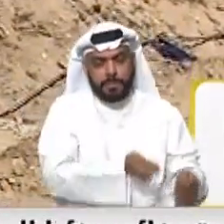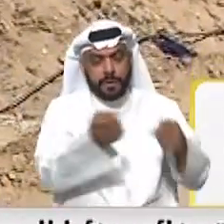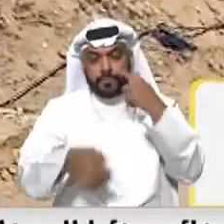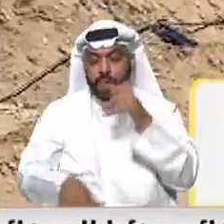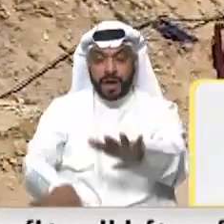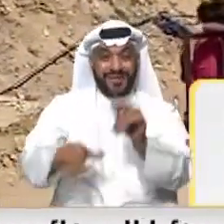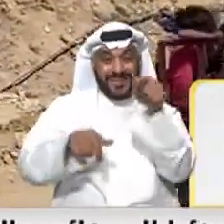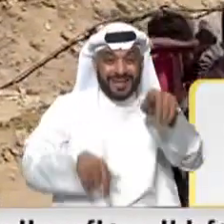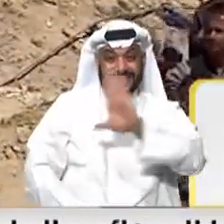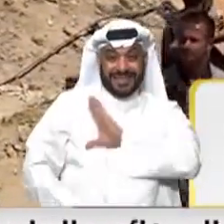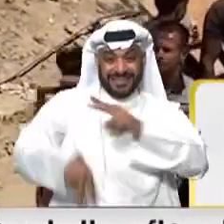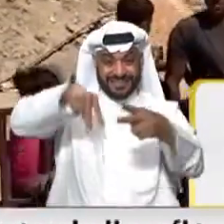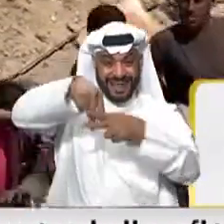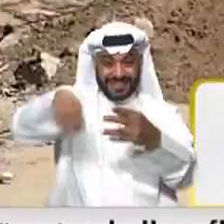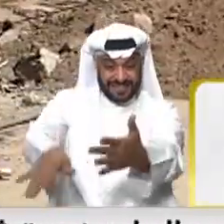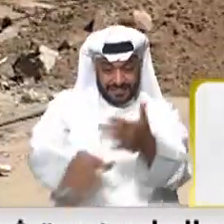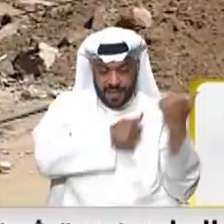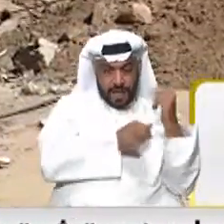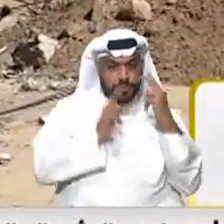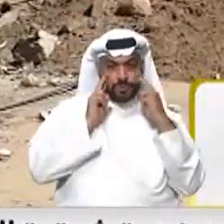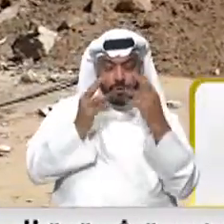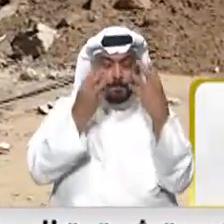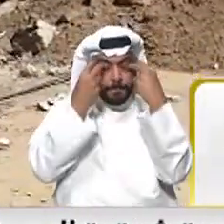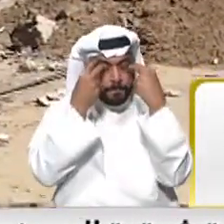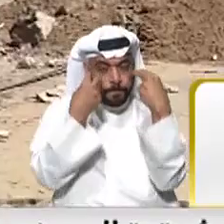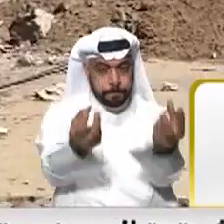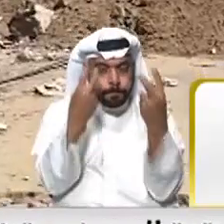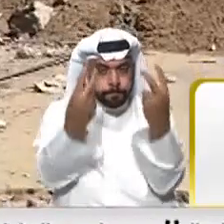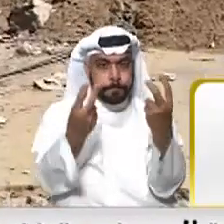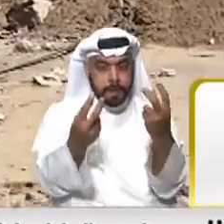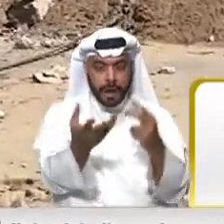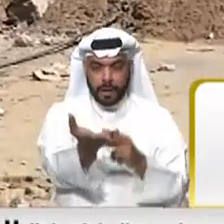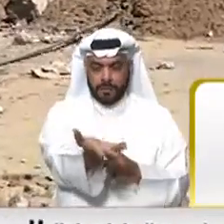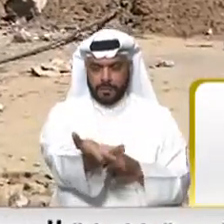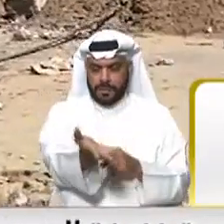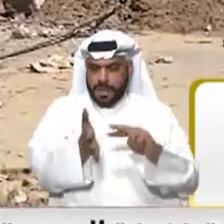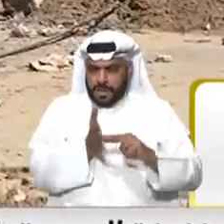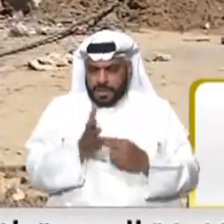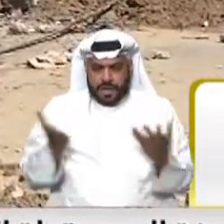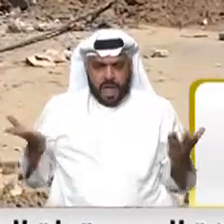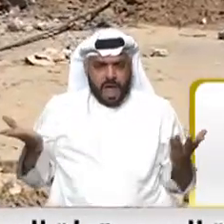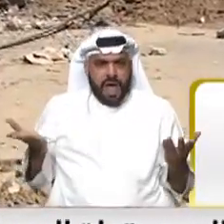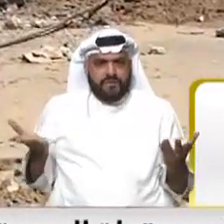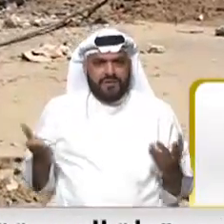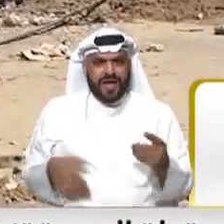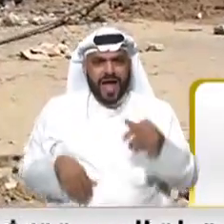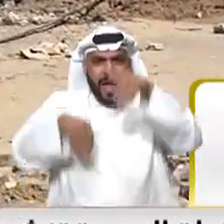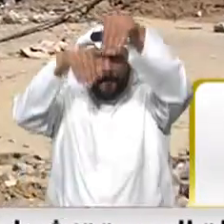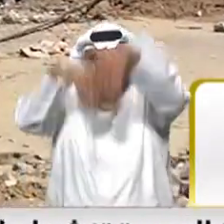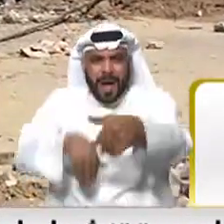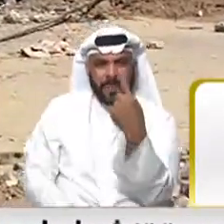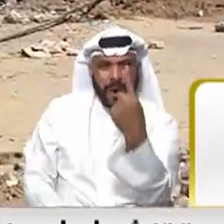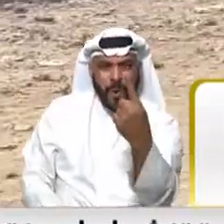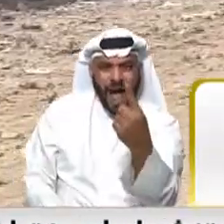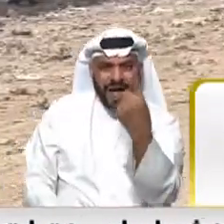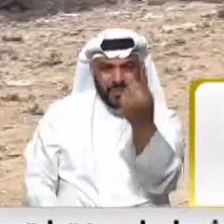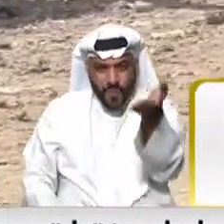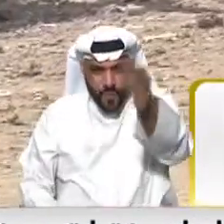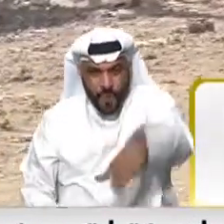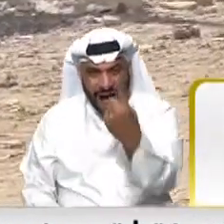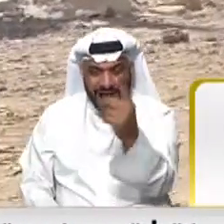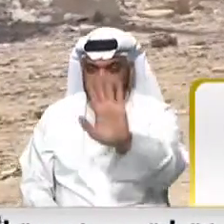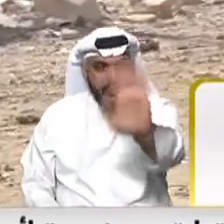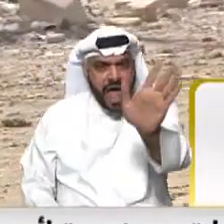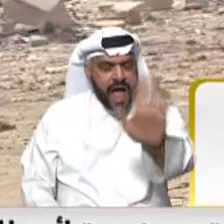منها أو التراجع منها، وسط أبشع جرائم الإبادة الجماعية والتجويع والتنكيل